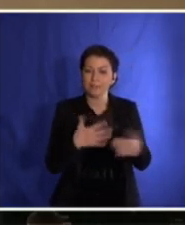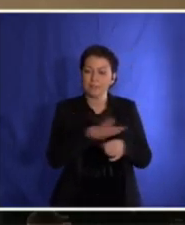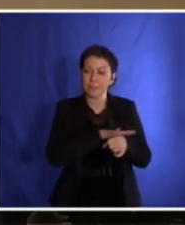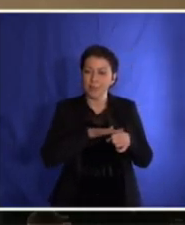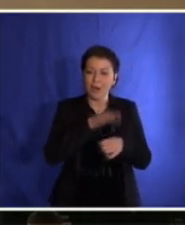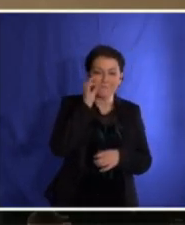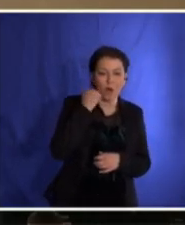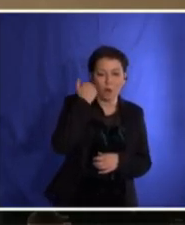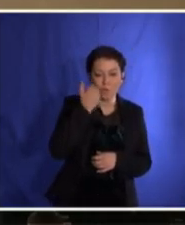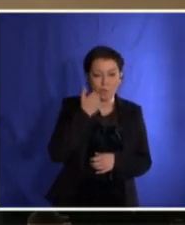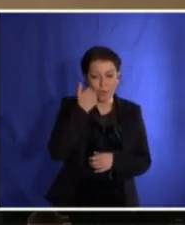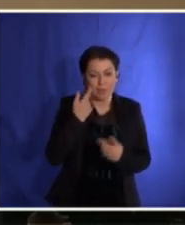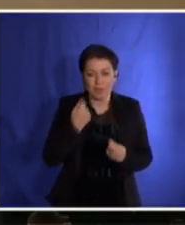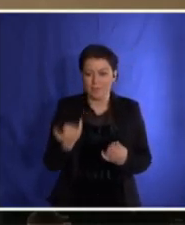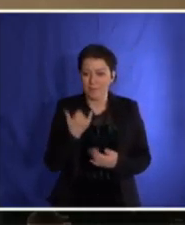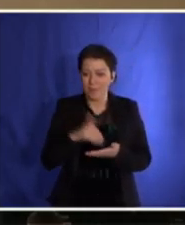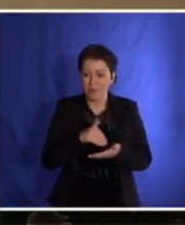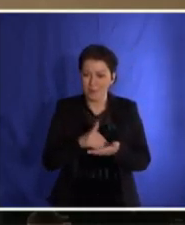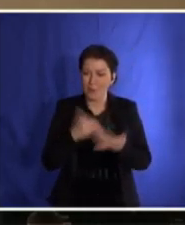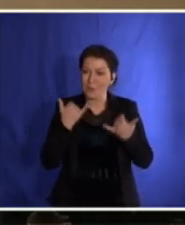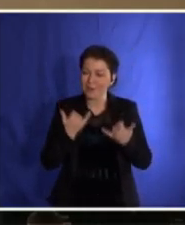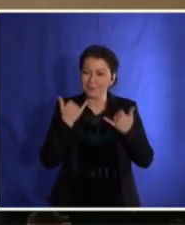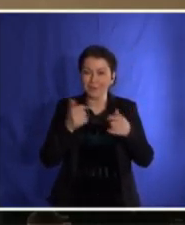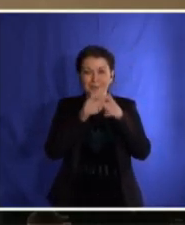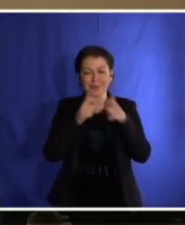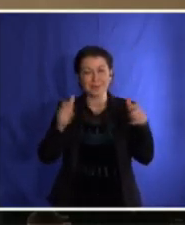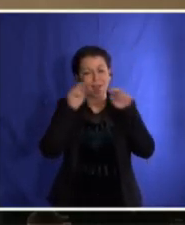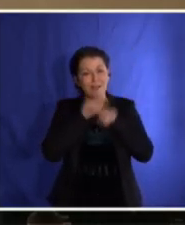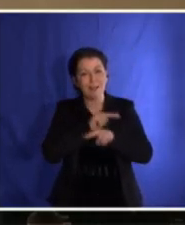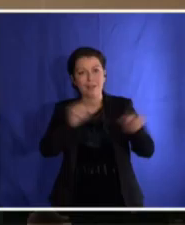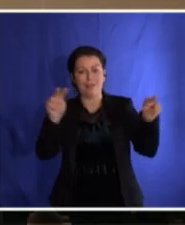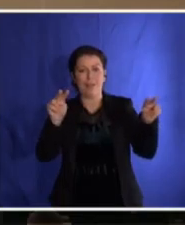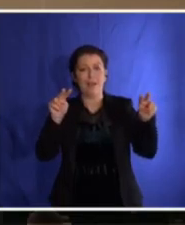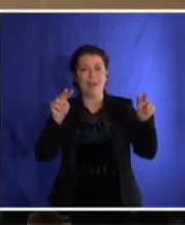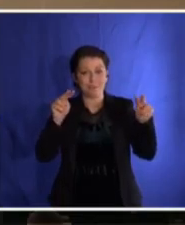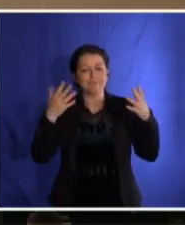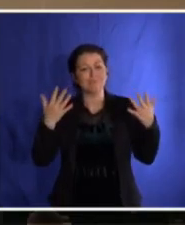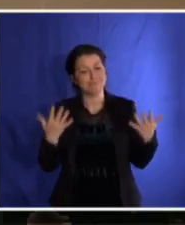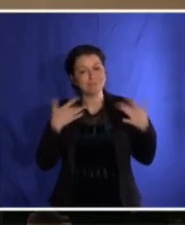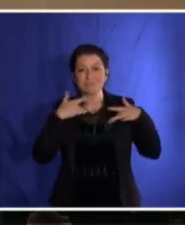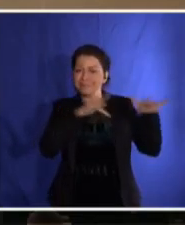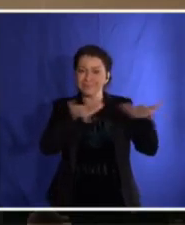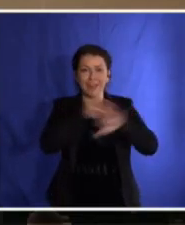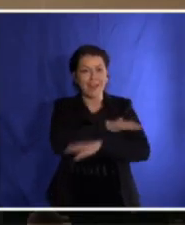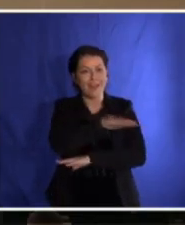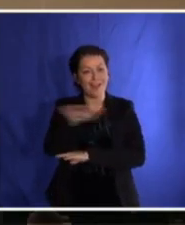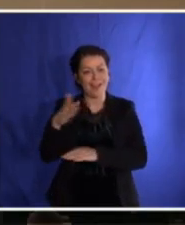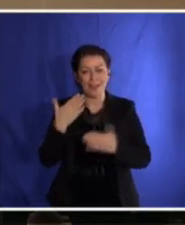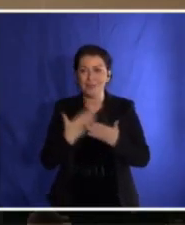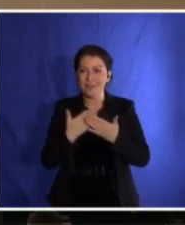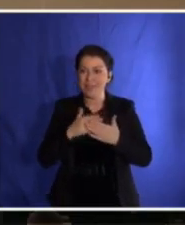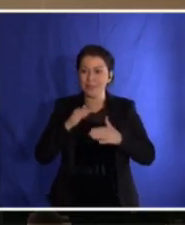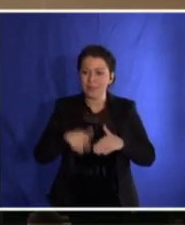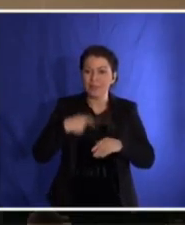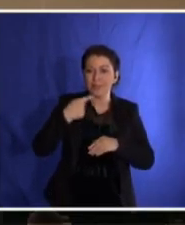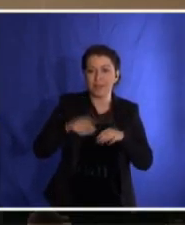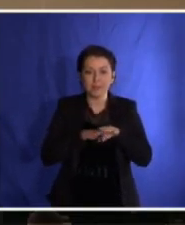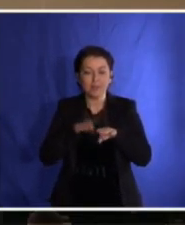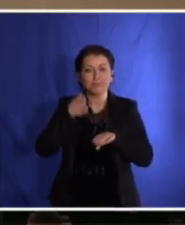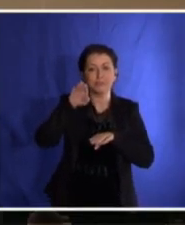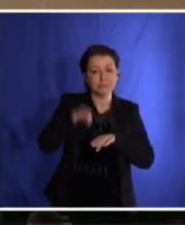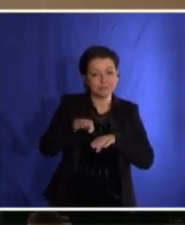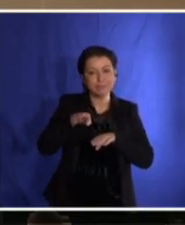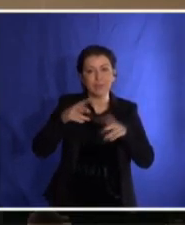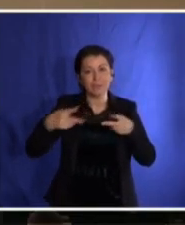sie alle. Also gehen wir in die nächste Etappe. Gehen wir mit ganz klaren Vorstellungen in die nächste Etappe. Das